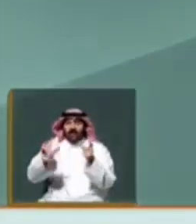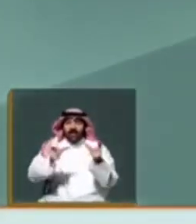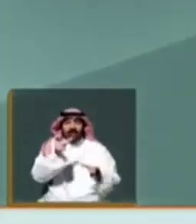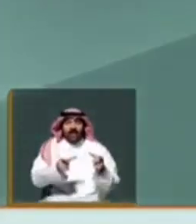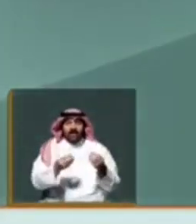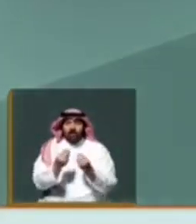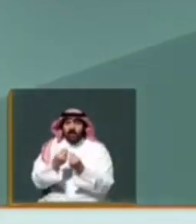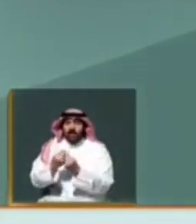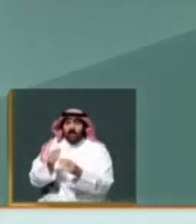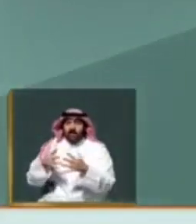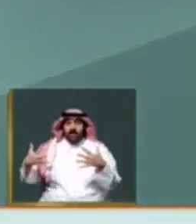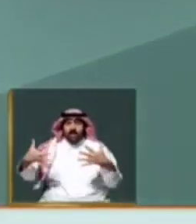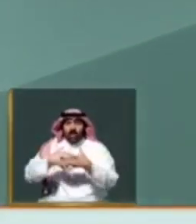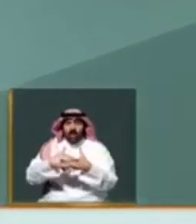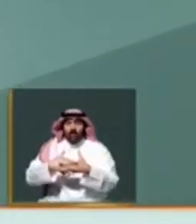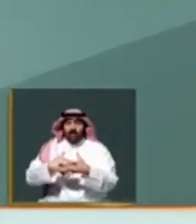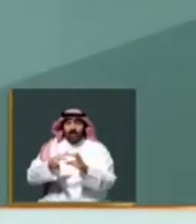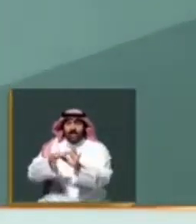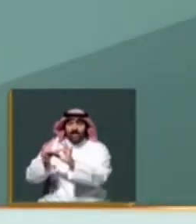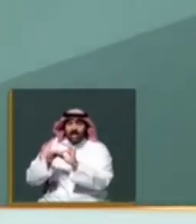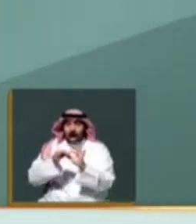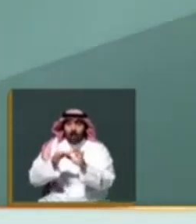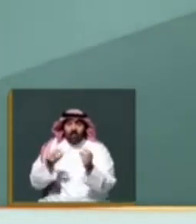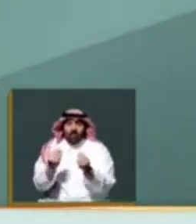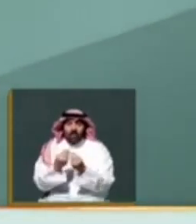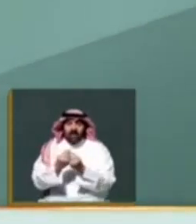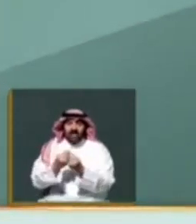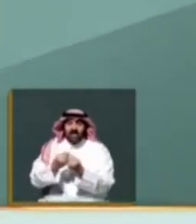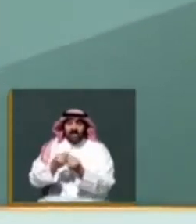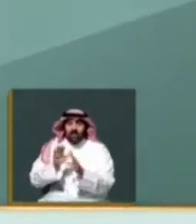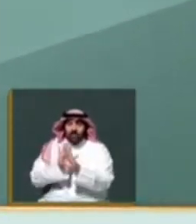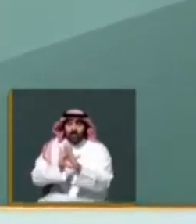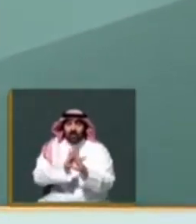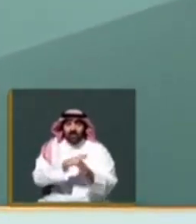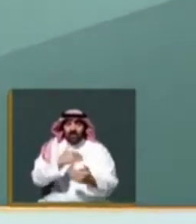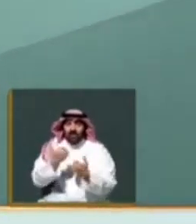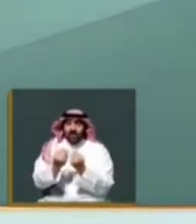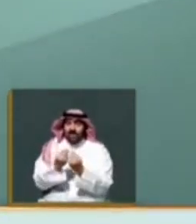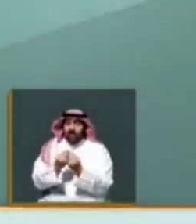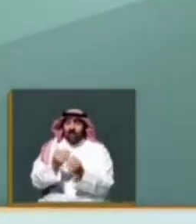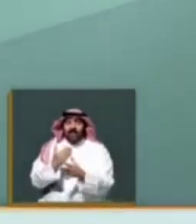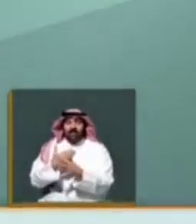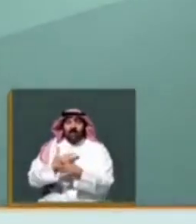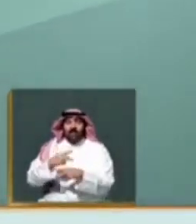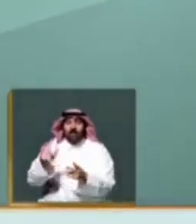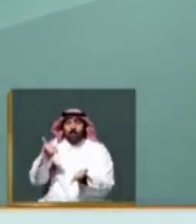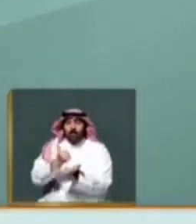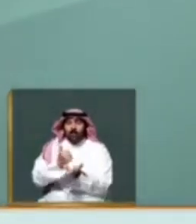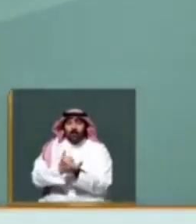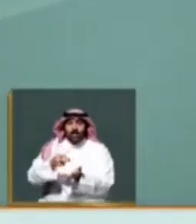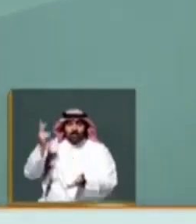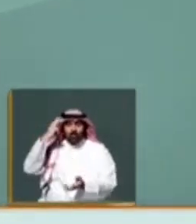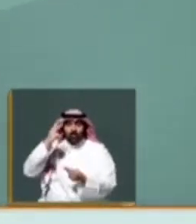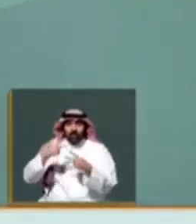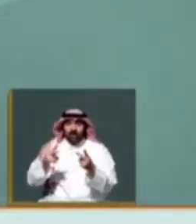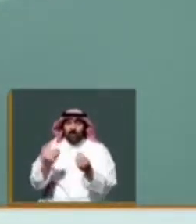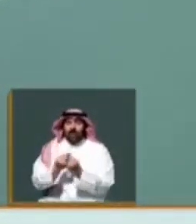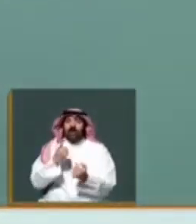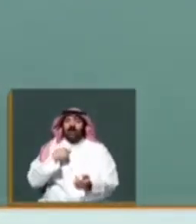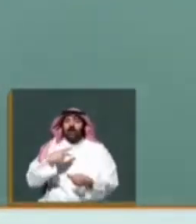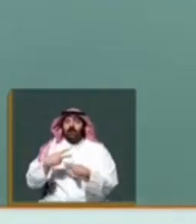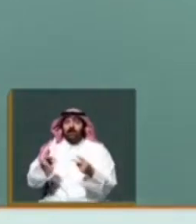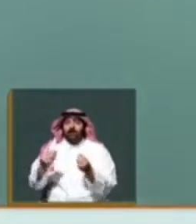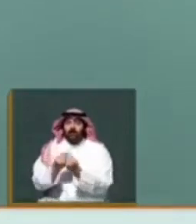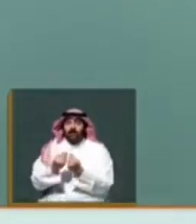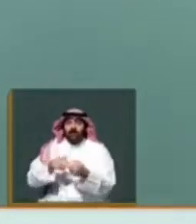هذه الأوقات العصيبة في التضامن لمواجهة هذا الوباء، وأن هذه المبادرة تأتي استشعارا بالمسؤولية الوطنية ورغبة في